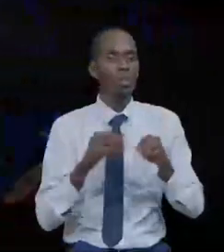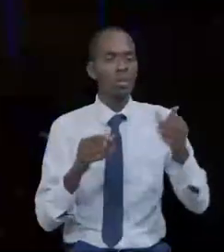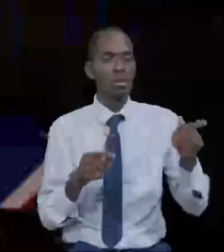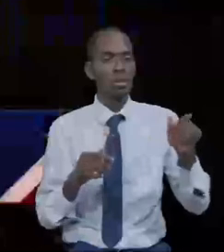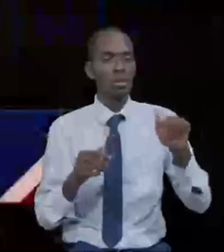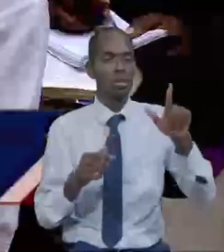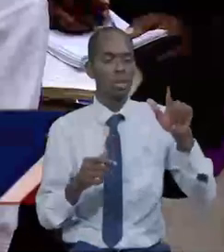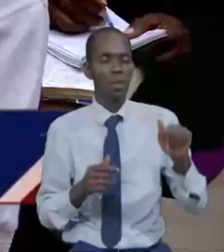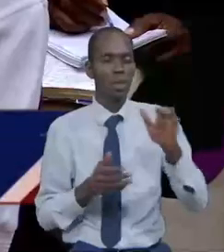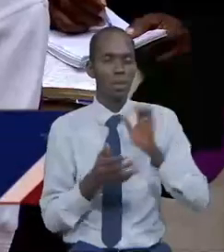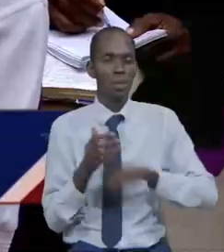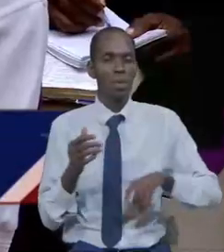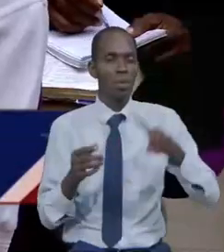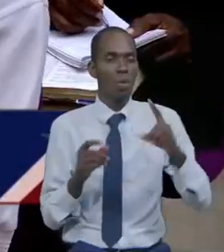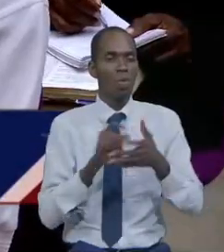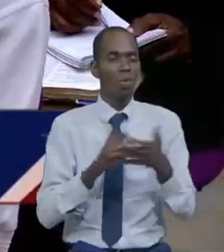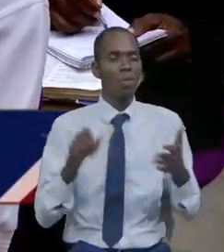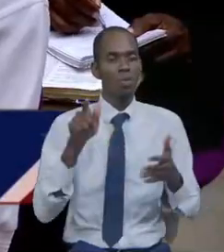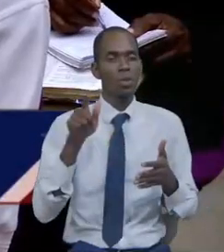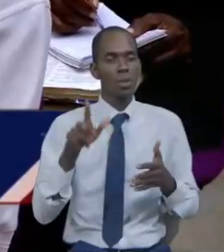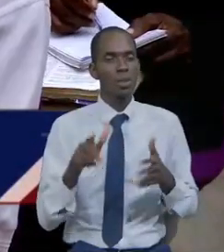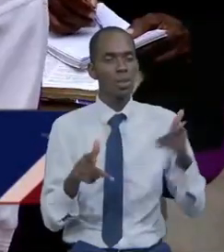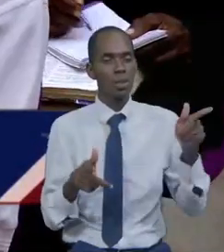Galates 1, verset 23.